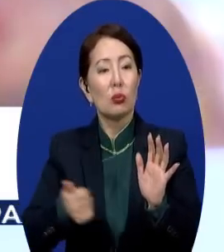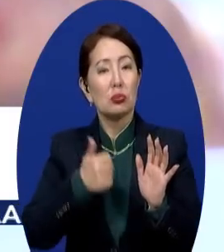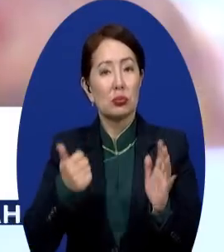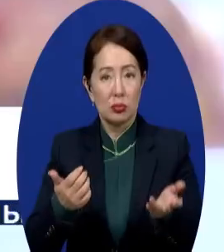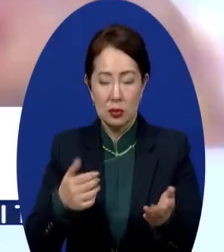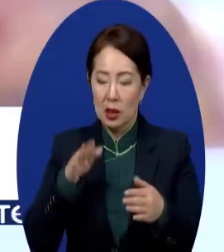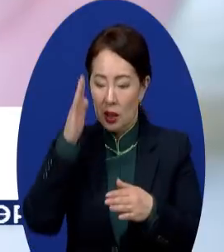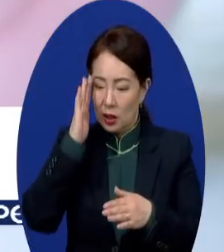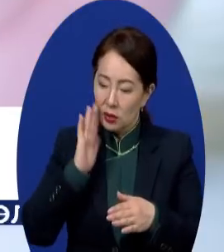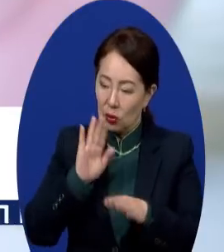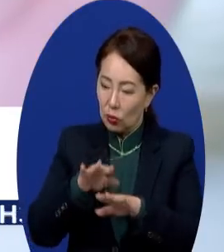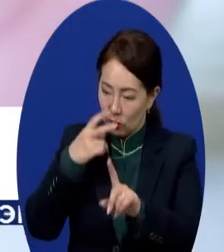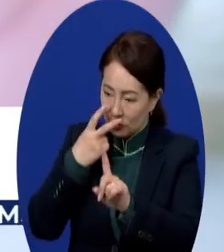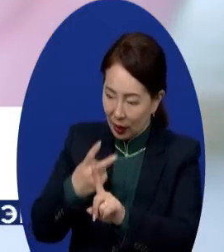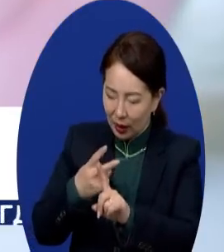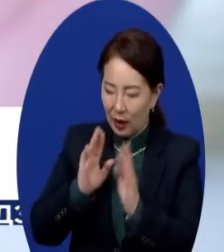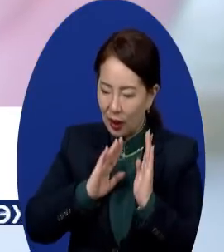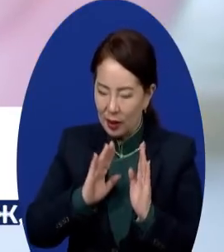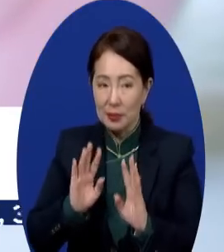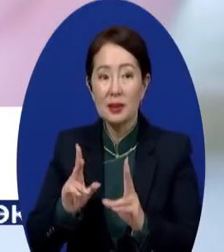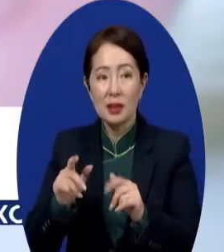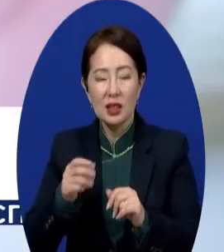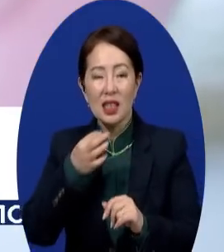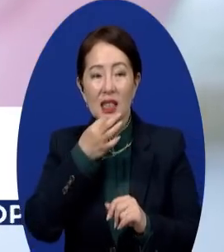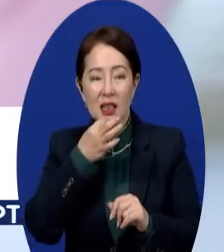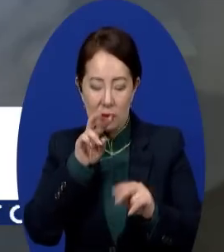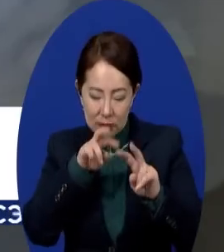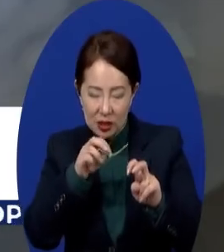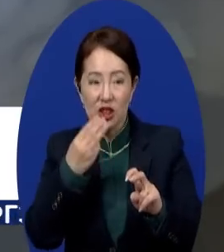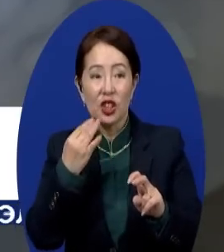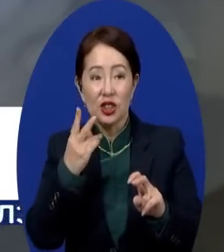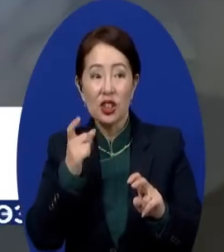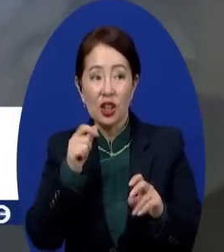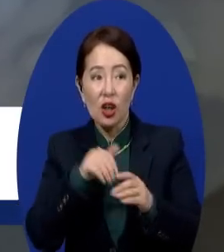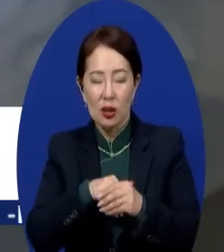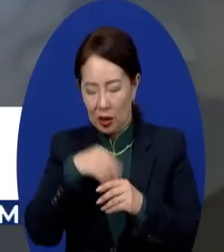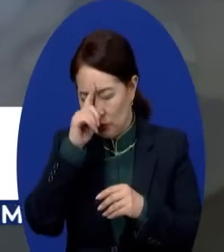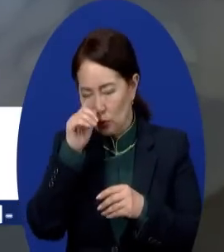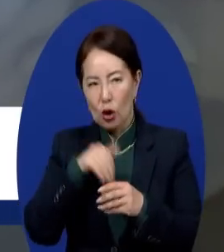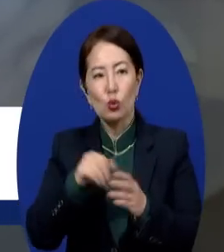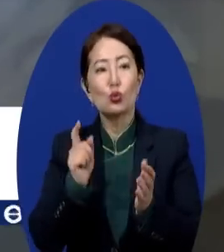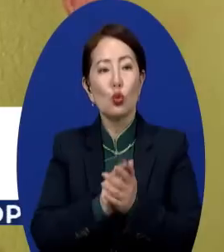Эцэг эхчүүд хүүхдтэд тавих анхаарал халамжаа сайжруулж, эрт үед нь шинжилгээ өгч эмчлүүлэх нь чухал байна.